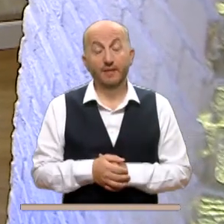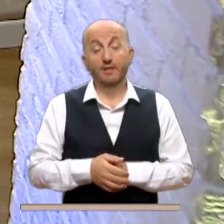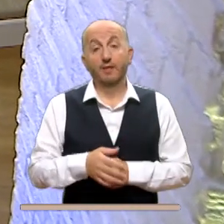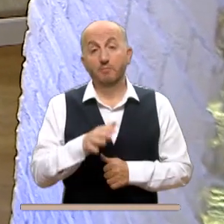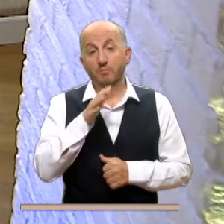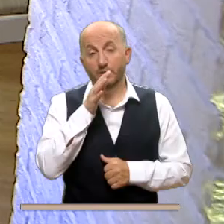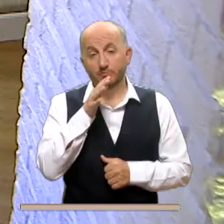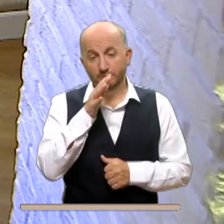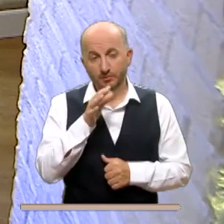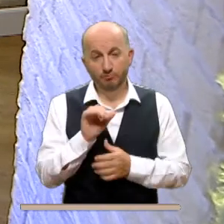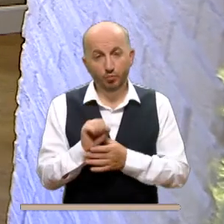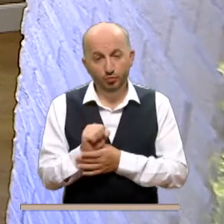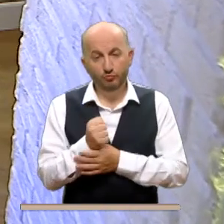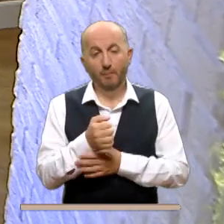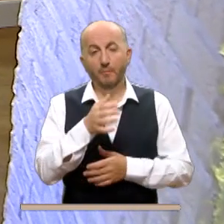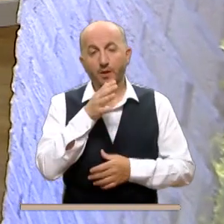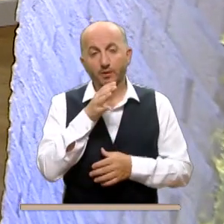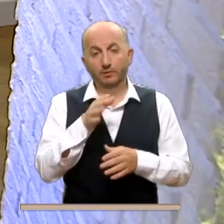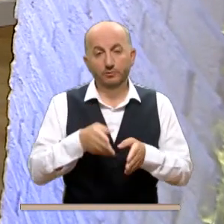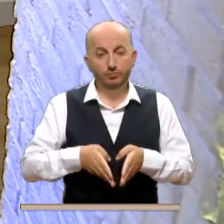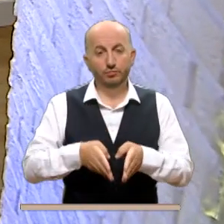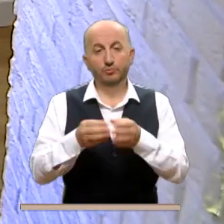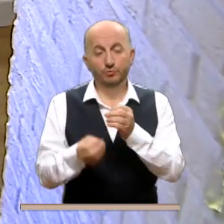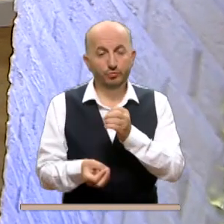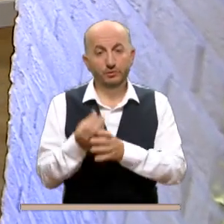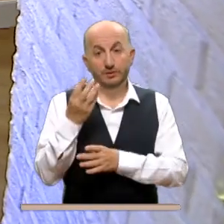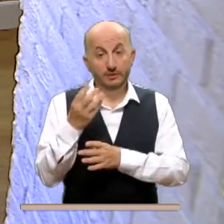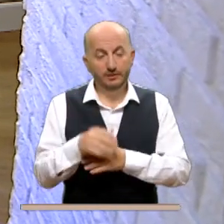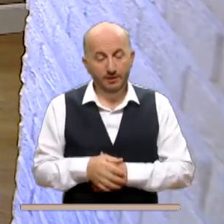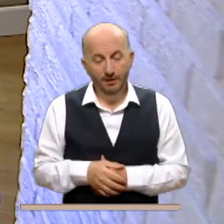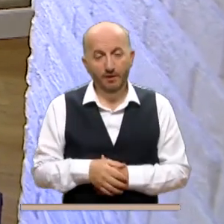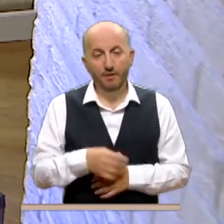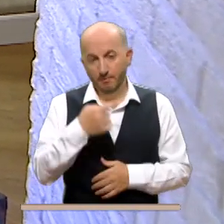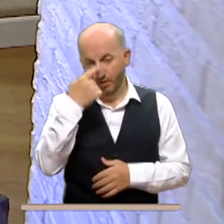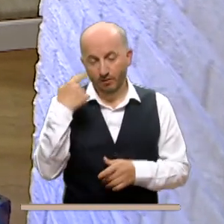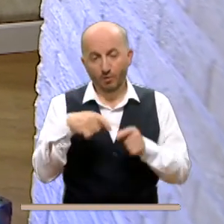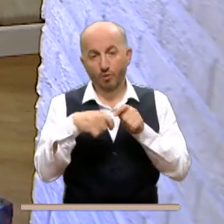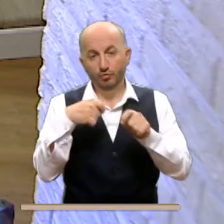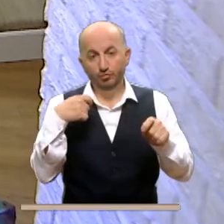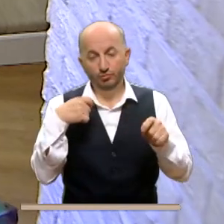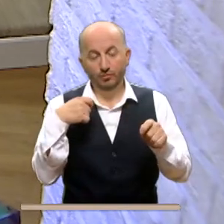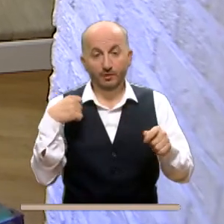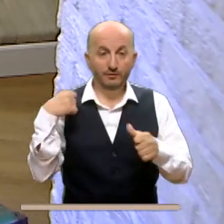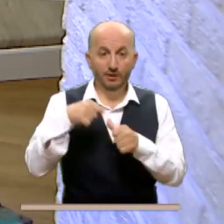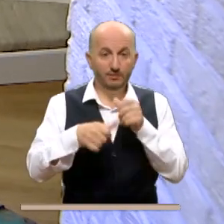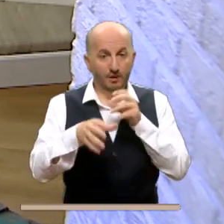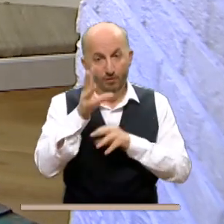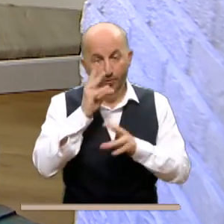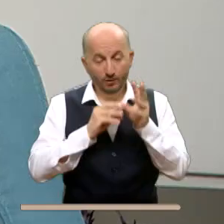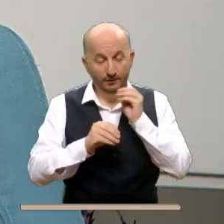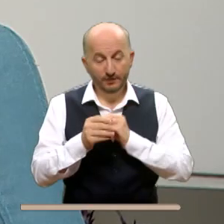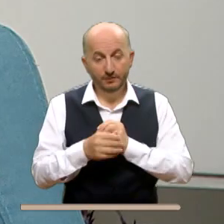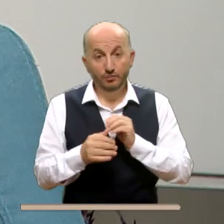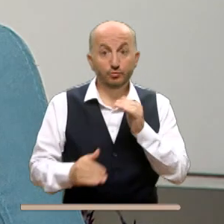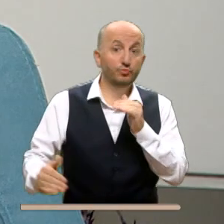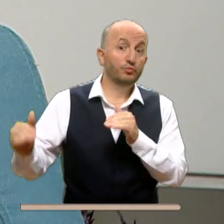bilimsel bilginin bilimsel metotlarla üretildiği, belli ölçüde tekrar efendim öğrenildiği